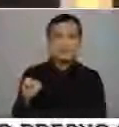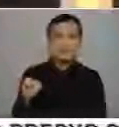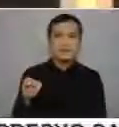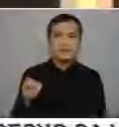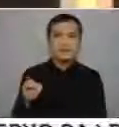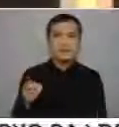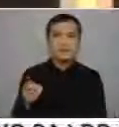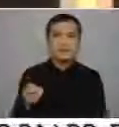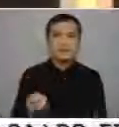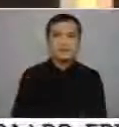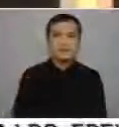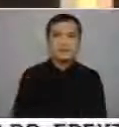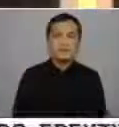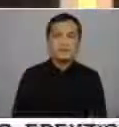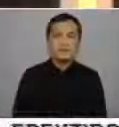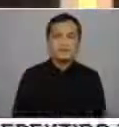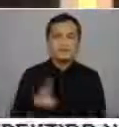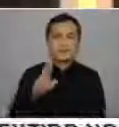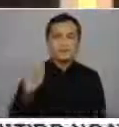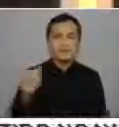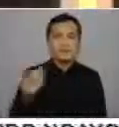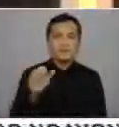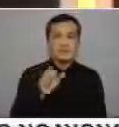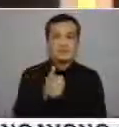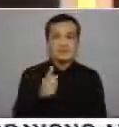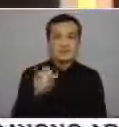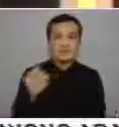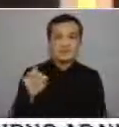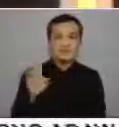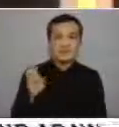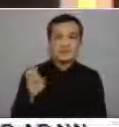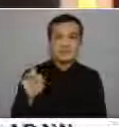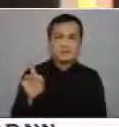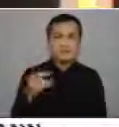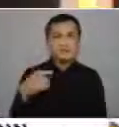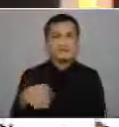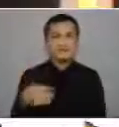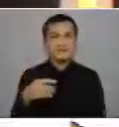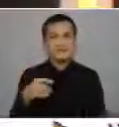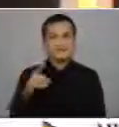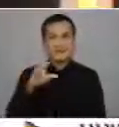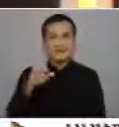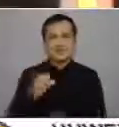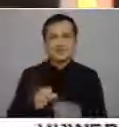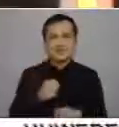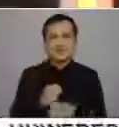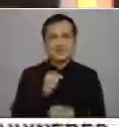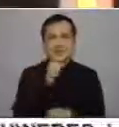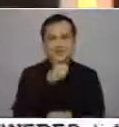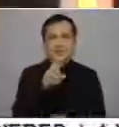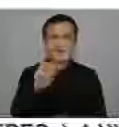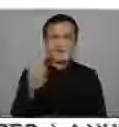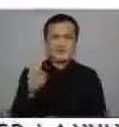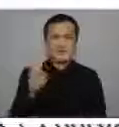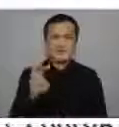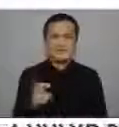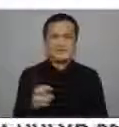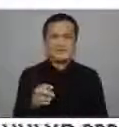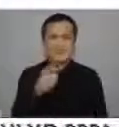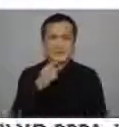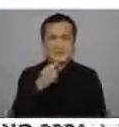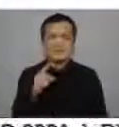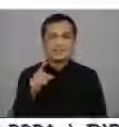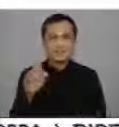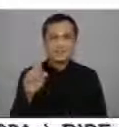Bumagsak ang bilang ng SSS members na hindi nakapagbayad ng kanilang kontribusyon dahil sa COVID-19 pandemic. Sa datos po ng Social Security